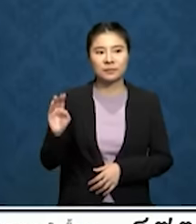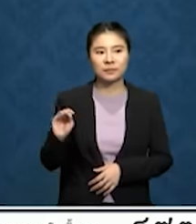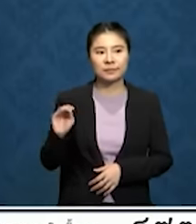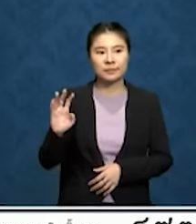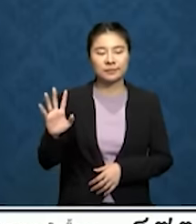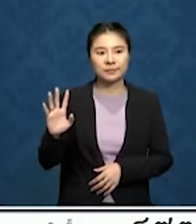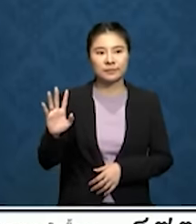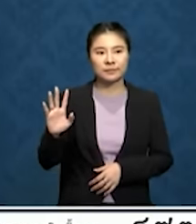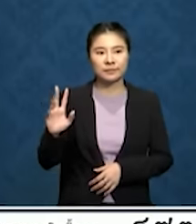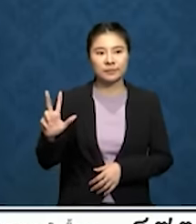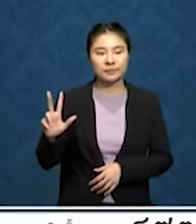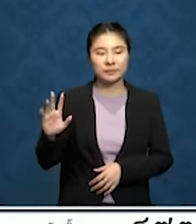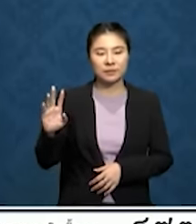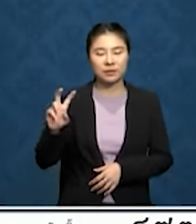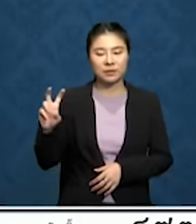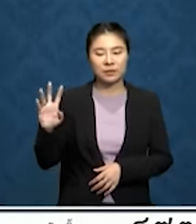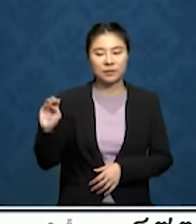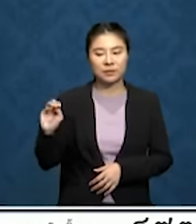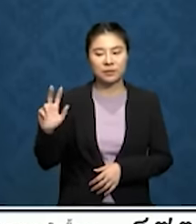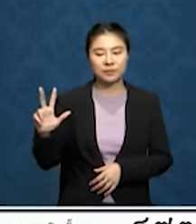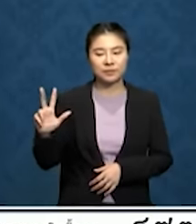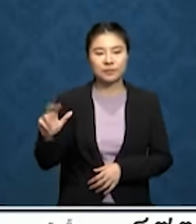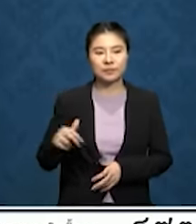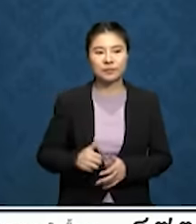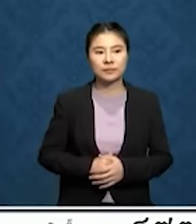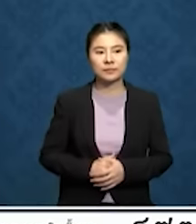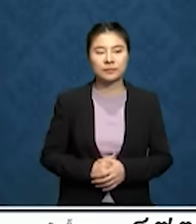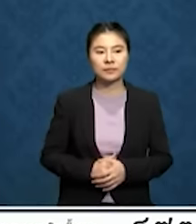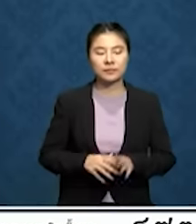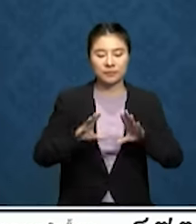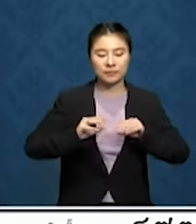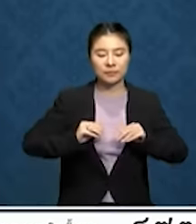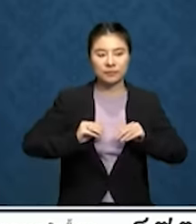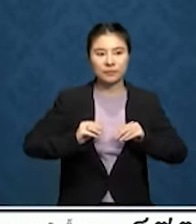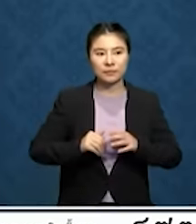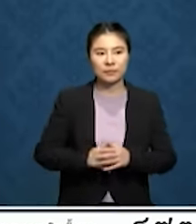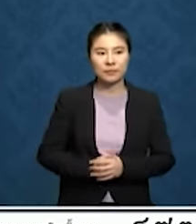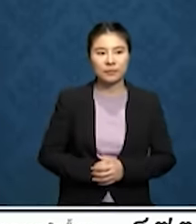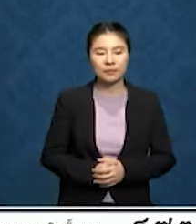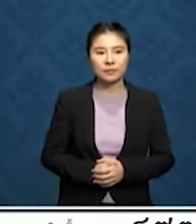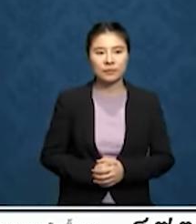243นายพลพีสุวรรณชวี เห็นชอบครับ